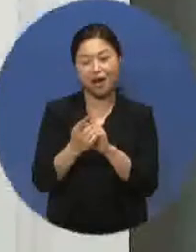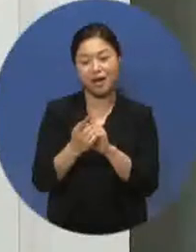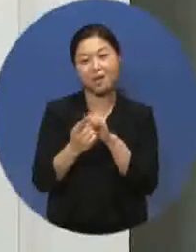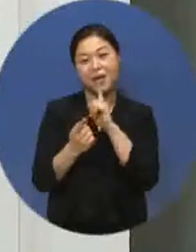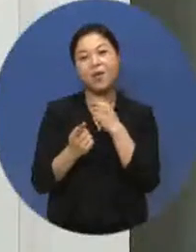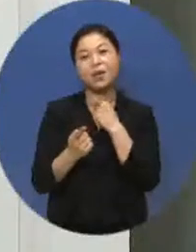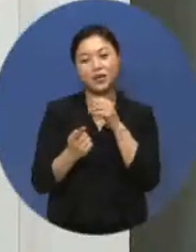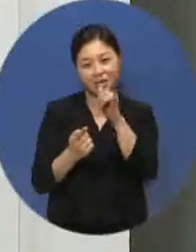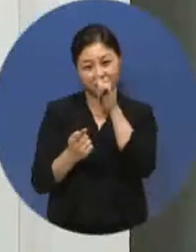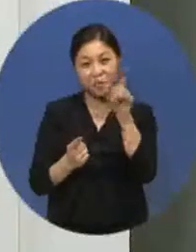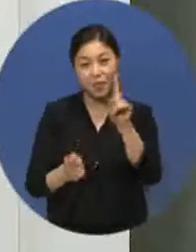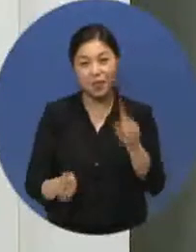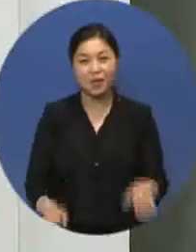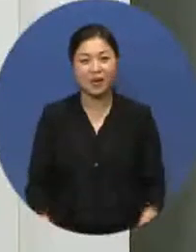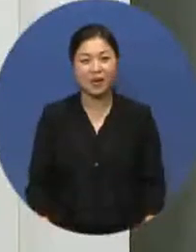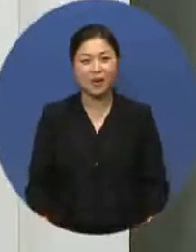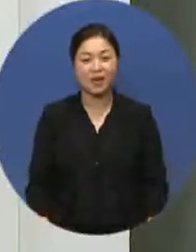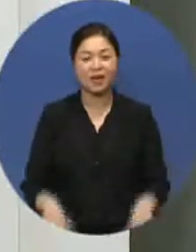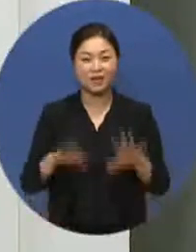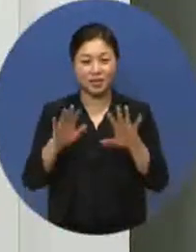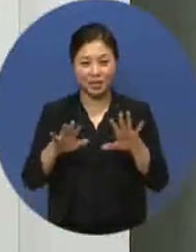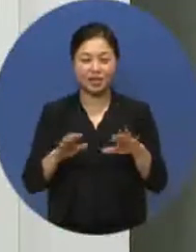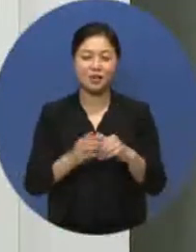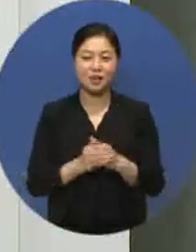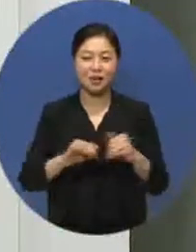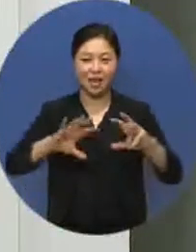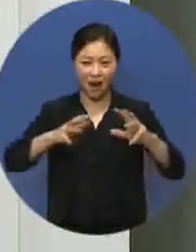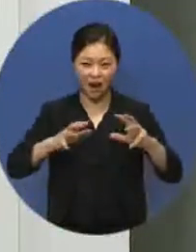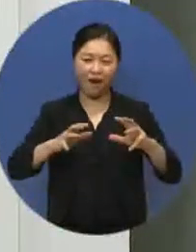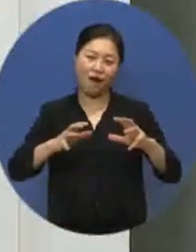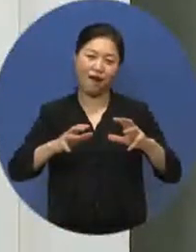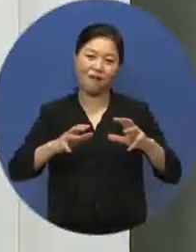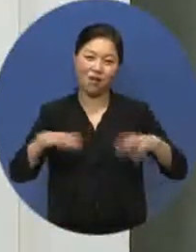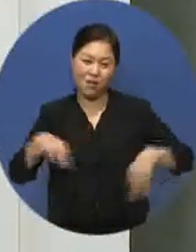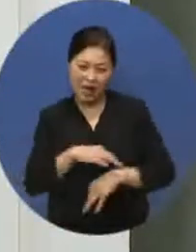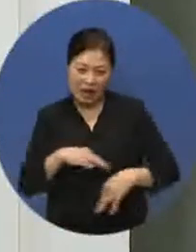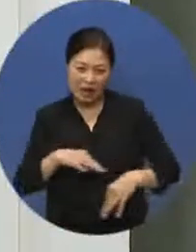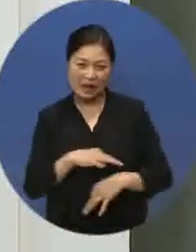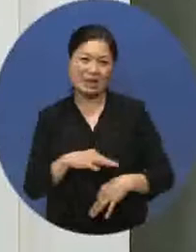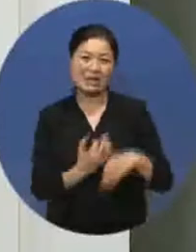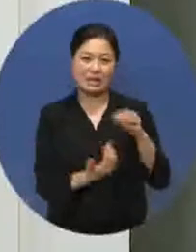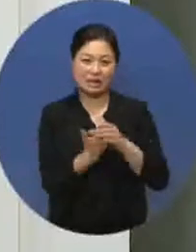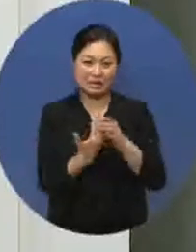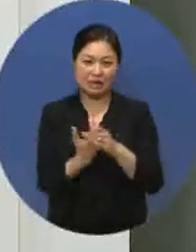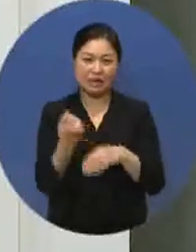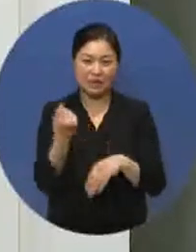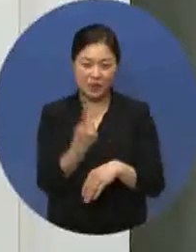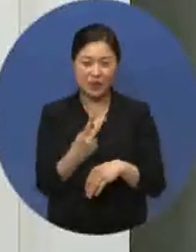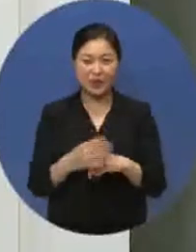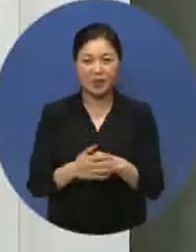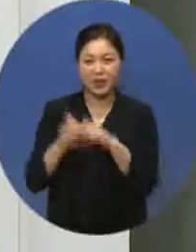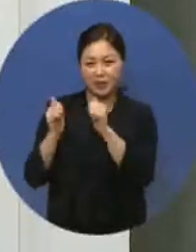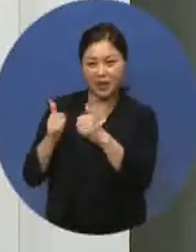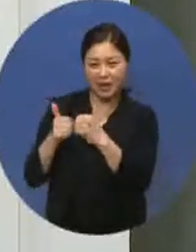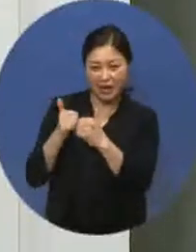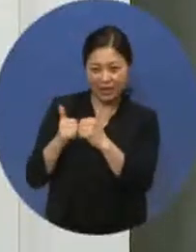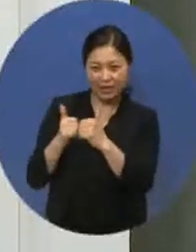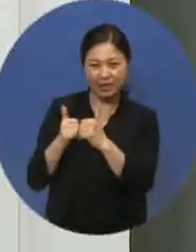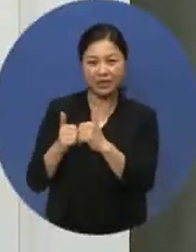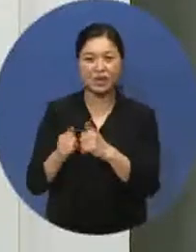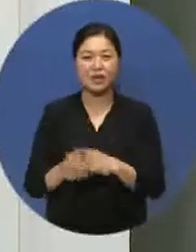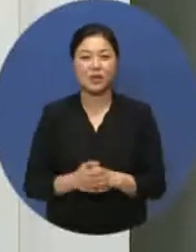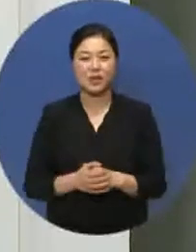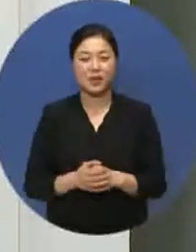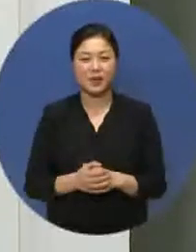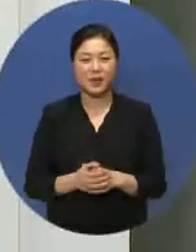지금 국정농단 사태니 뭐 사법부의 갈등, 네. 검찰총장에 대한